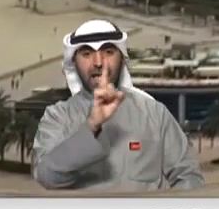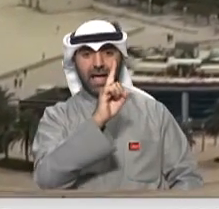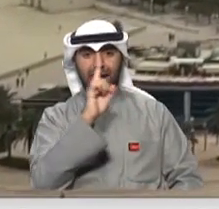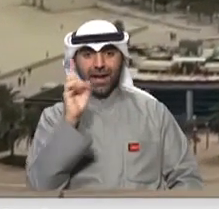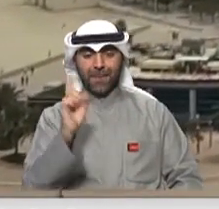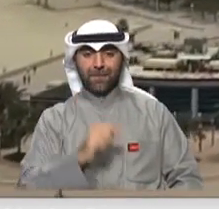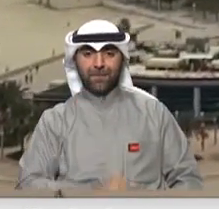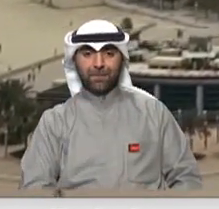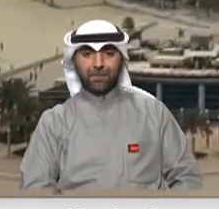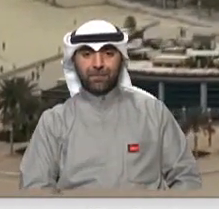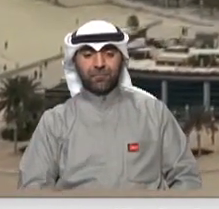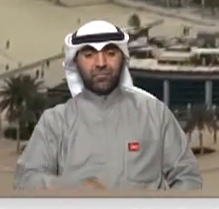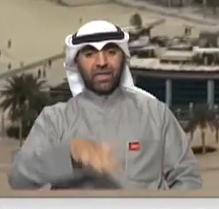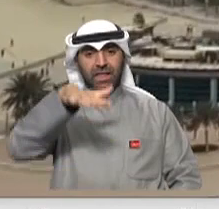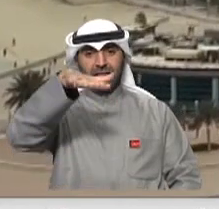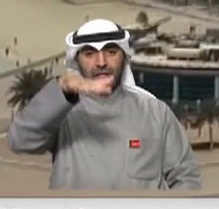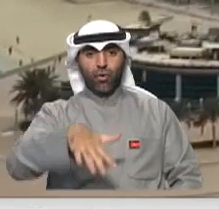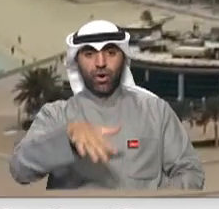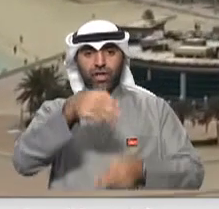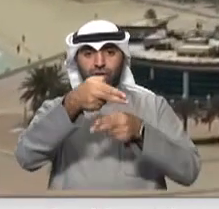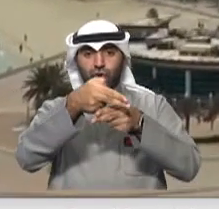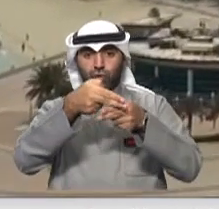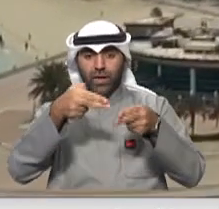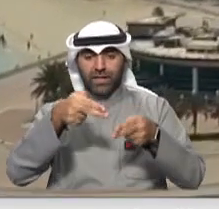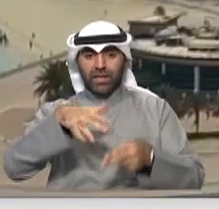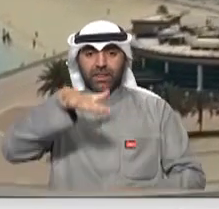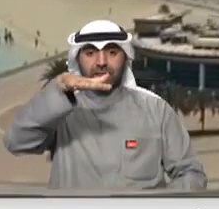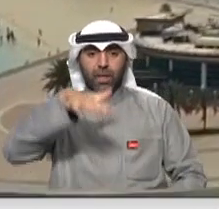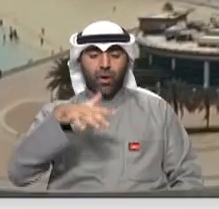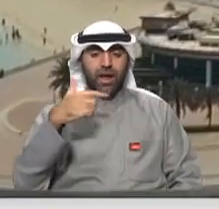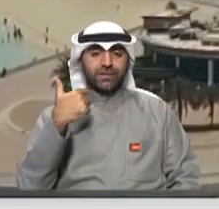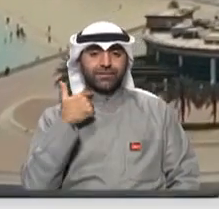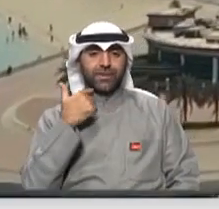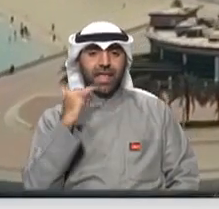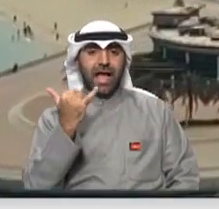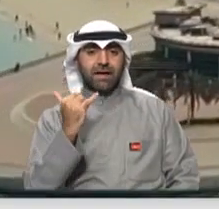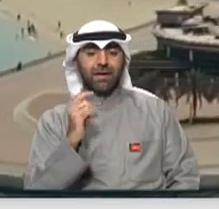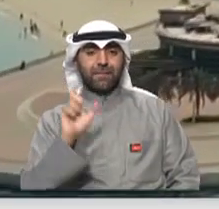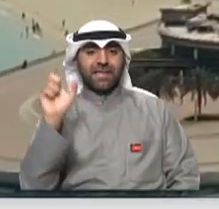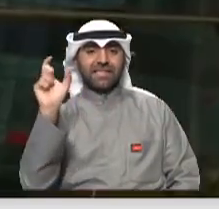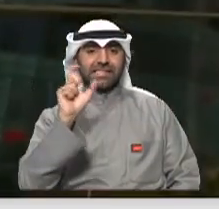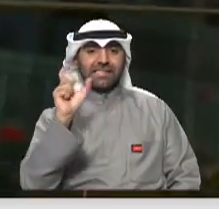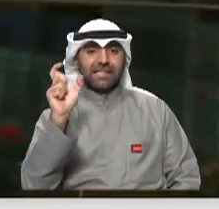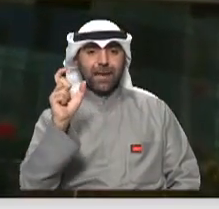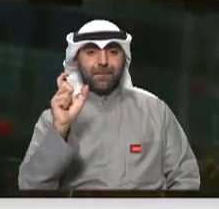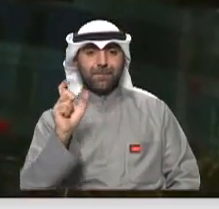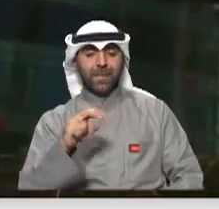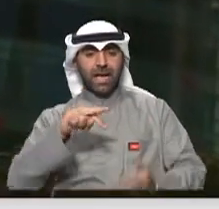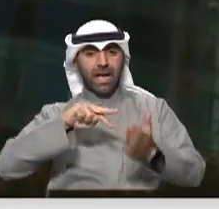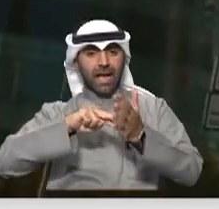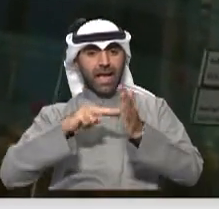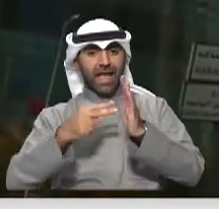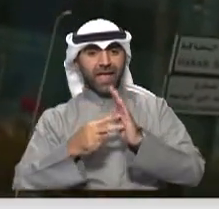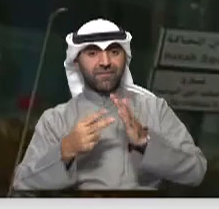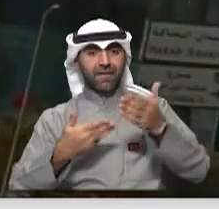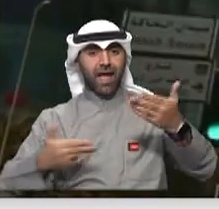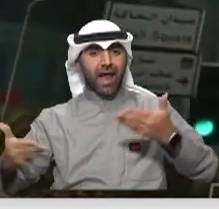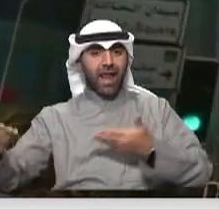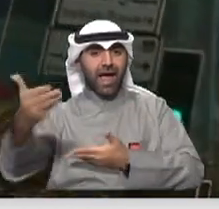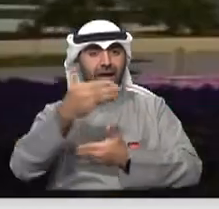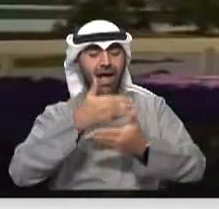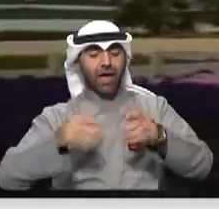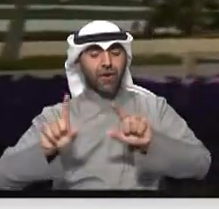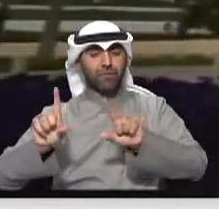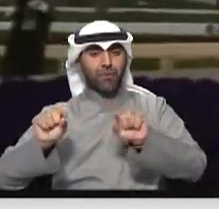الآثار الإسلامية راية للتعايش والمعرفة حول العالم لما تقوم به من تخليد للإرث الحضاري الإسلامي،